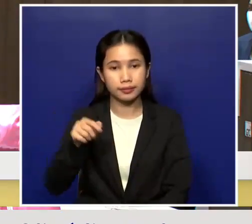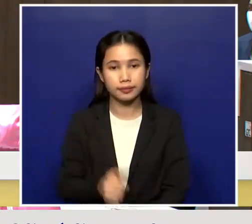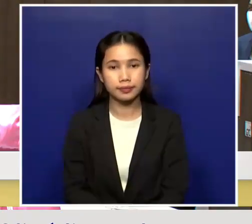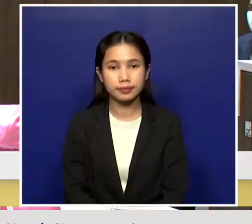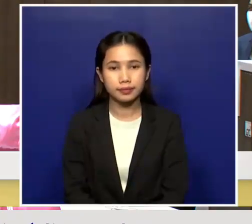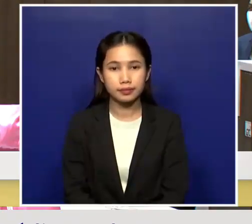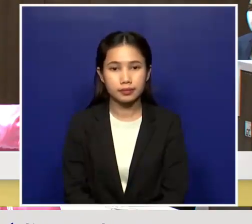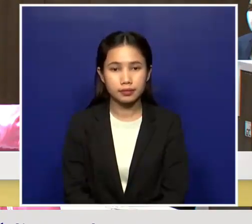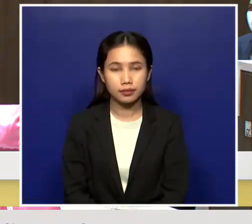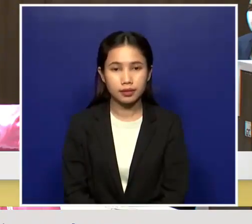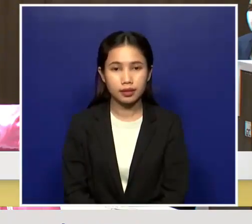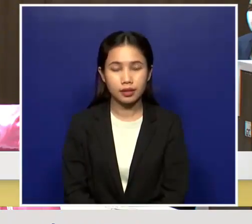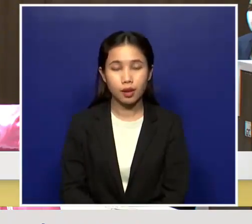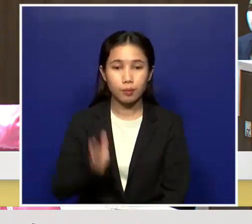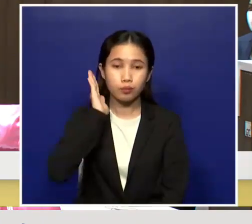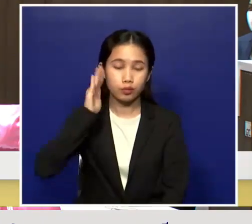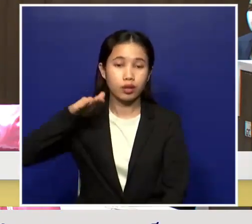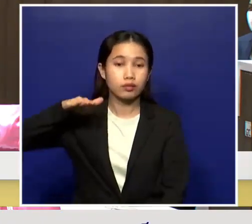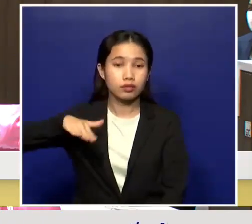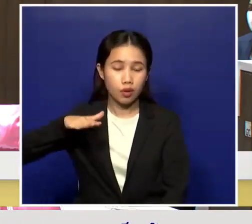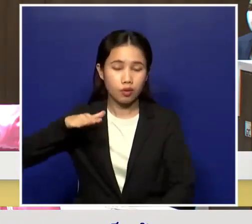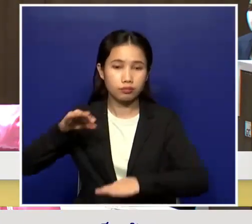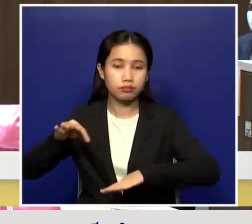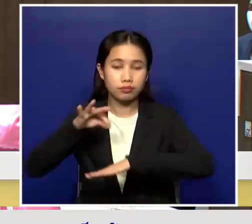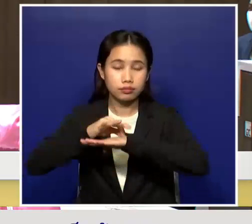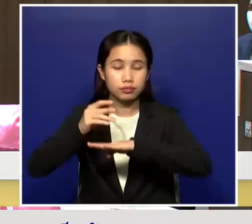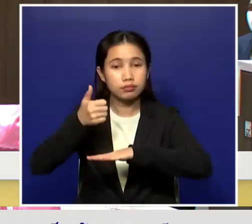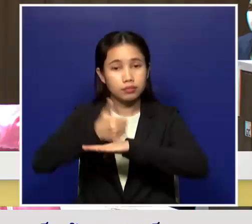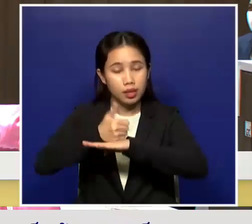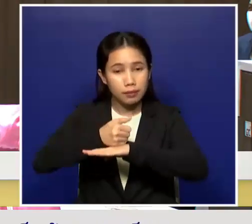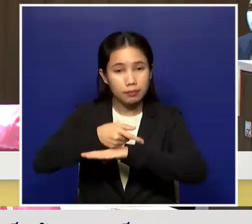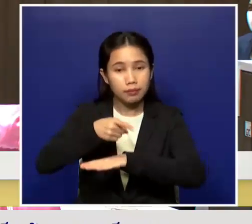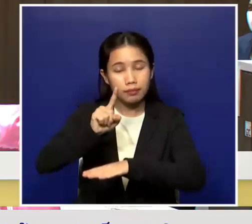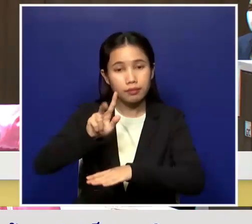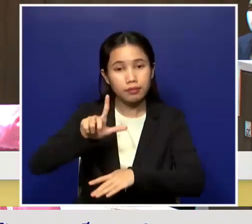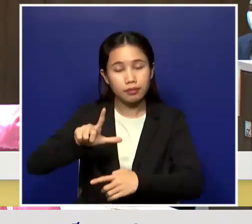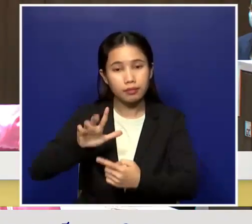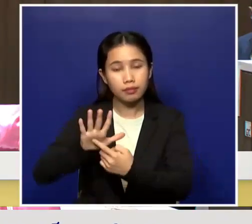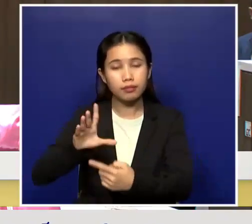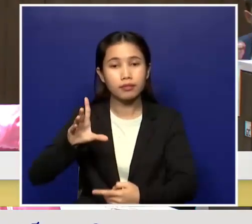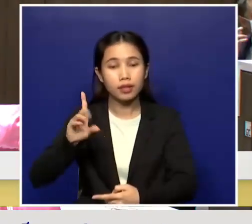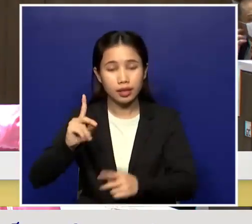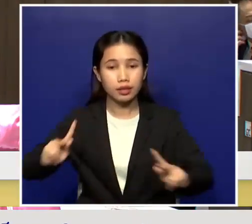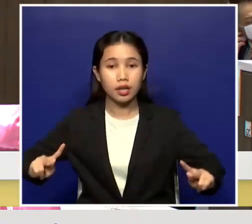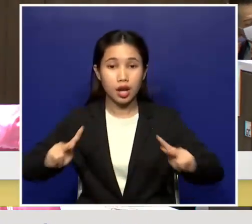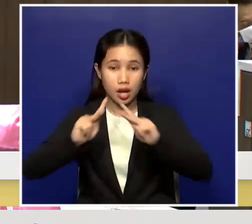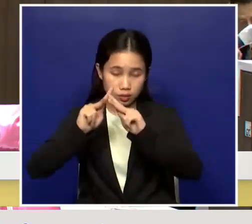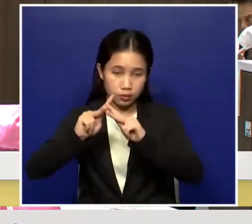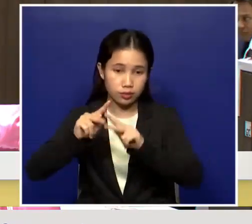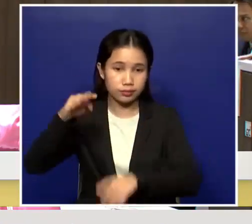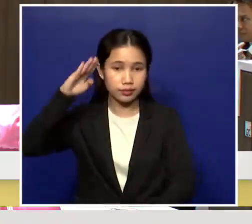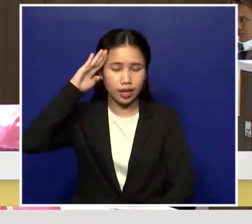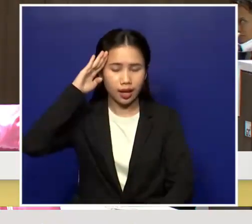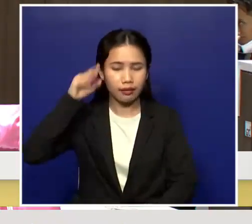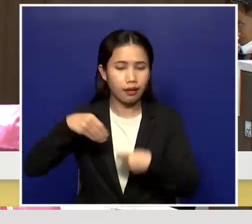คุณแต่งตั้งน้องชายคุณมาเป็นปลัดกระทรวงกลาโหมถ้าคุณไม่ยึดอำนาจเนี่ยน้องชายคุณจะได้เป็นไหมผมถามแค่นี้สั้นๆนะไม่